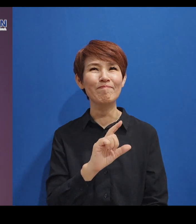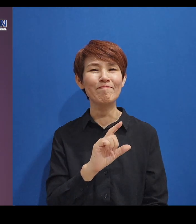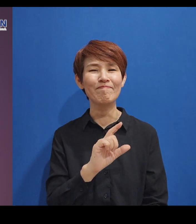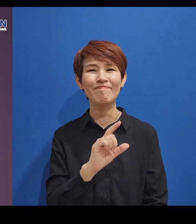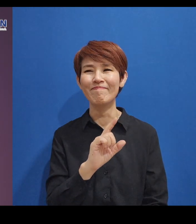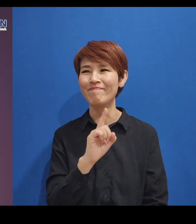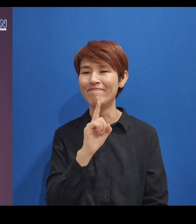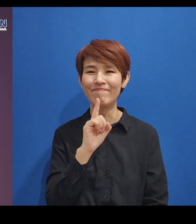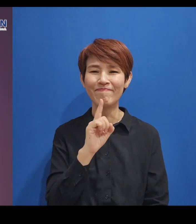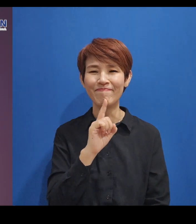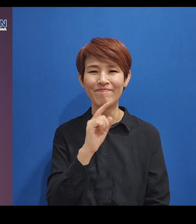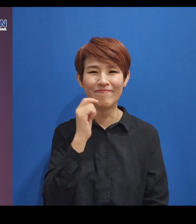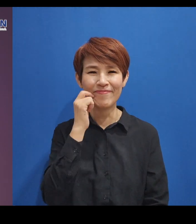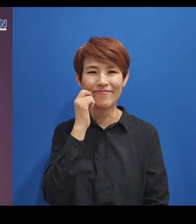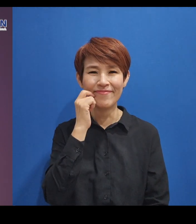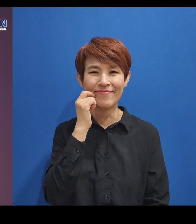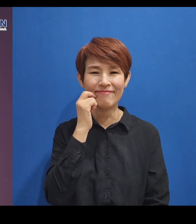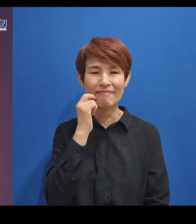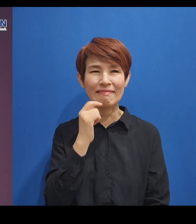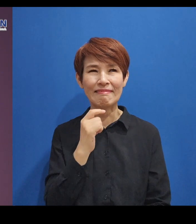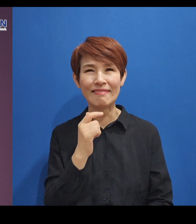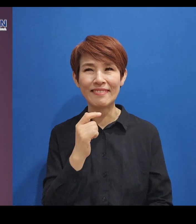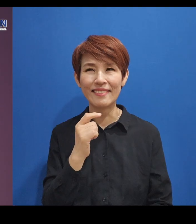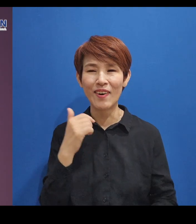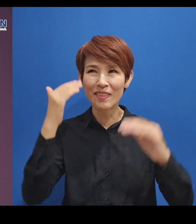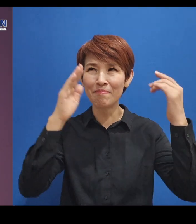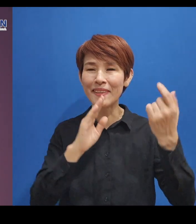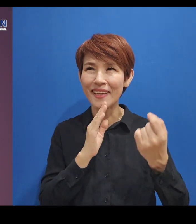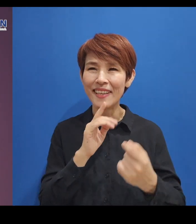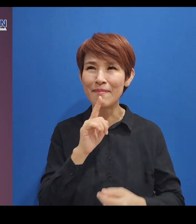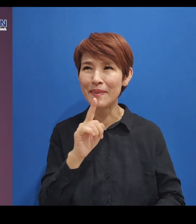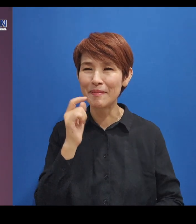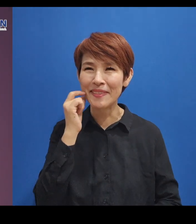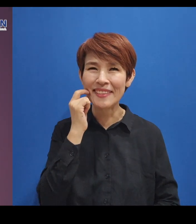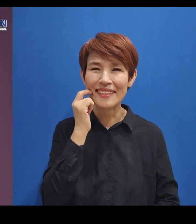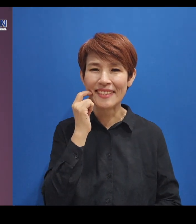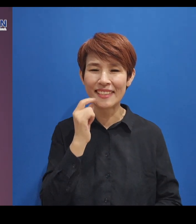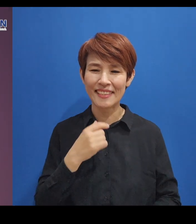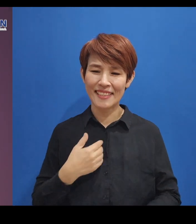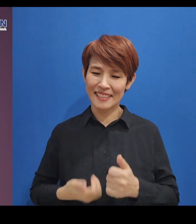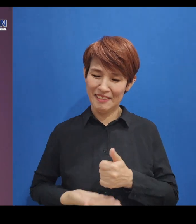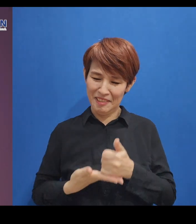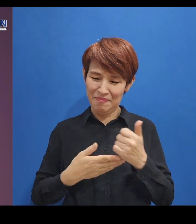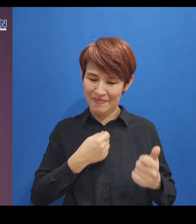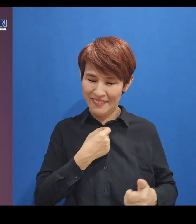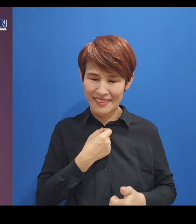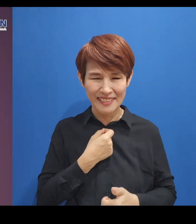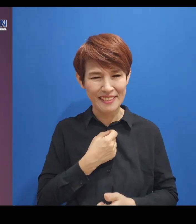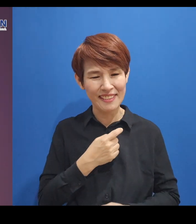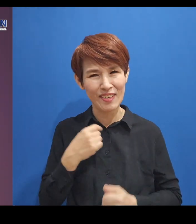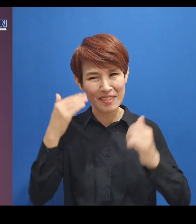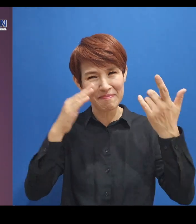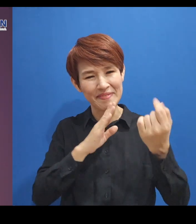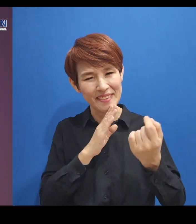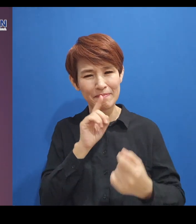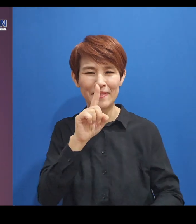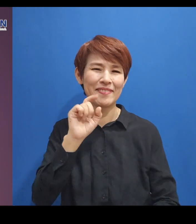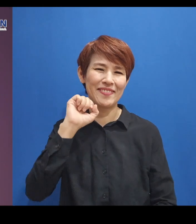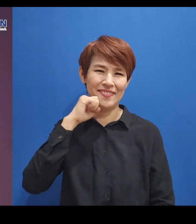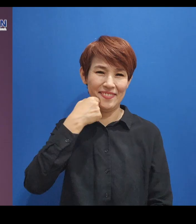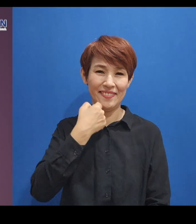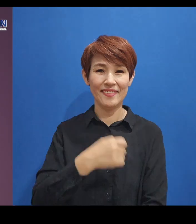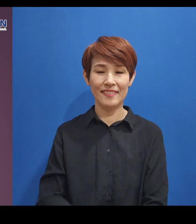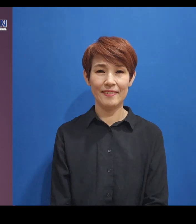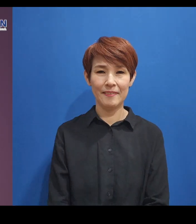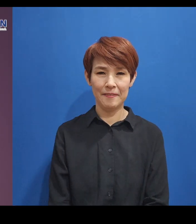대접은 받고 싶은데 큰 소리로 말하긴 좀 못하고 그런 거예요. 진짜로 그런